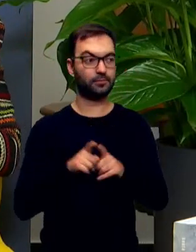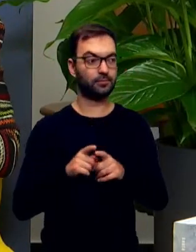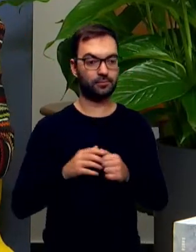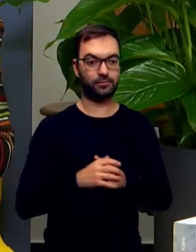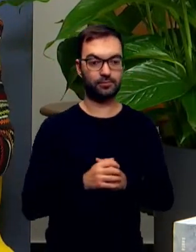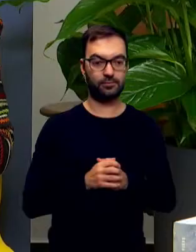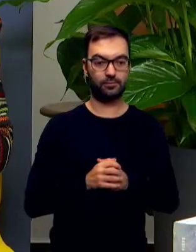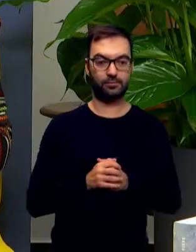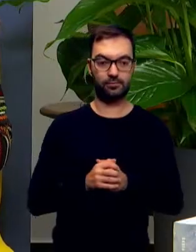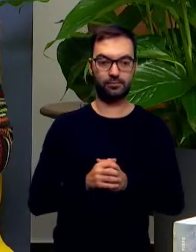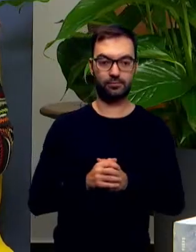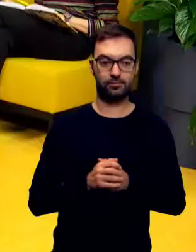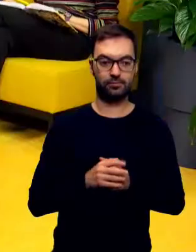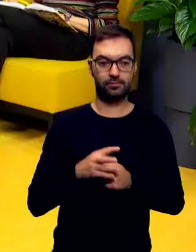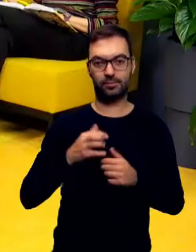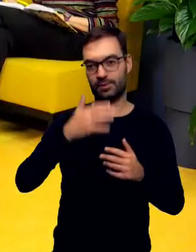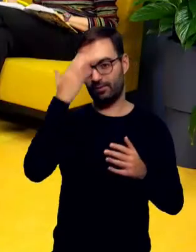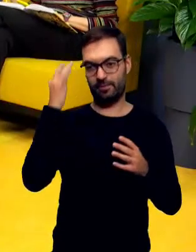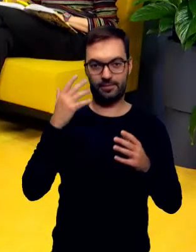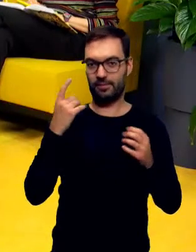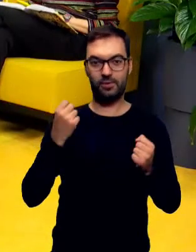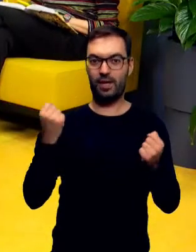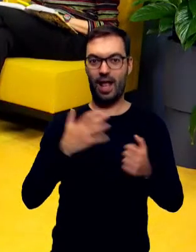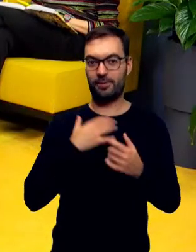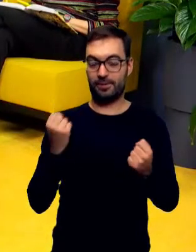tutaj, ja już nie wiem, ilukrotnie.